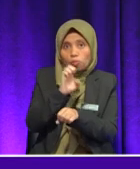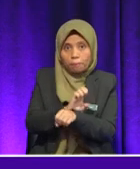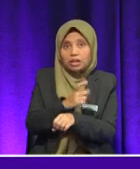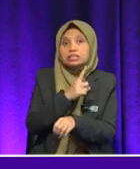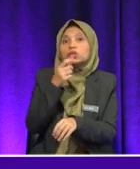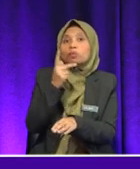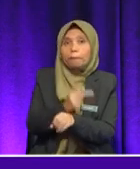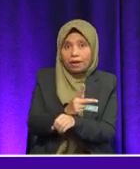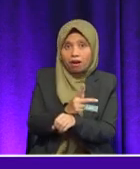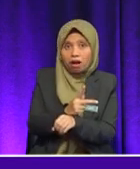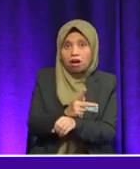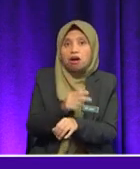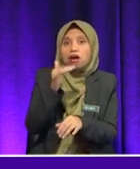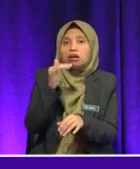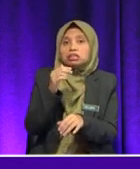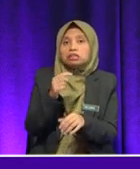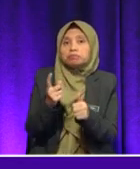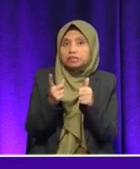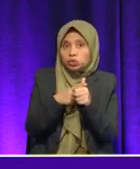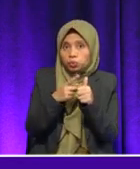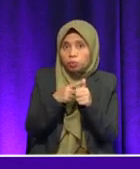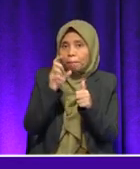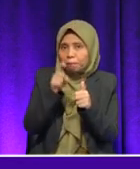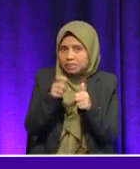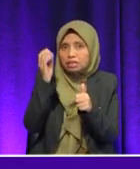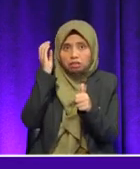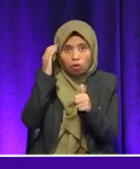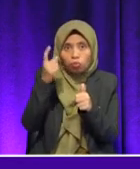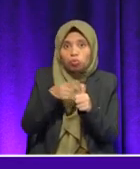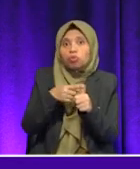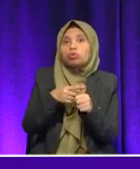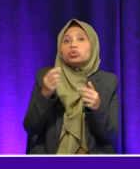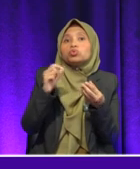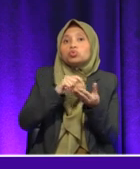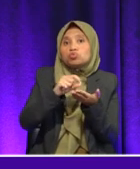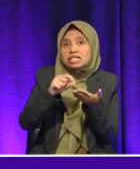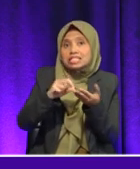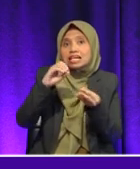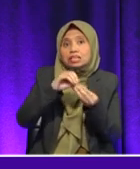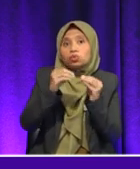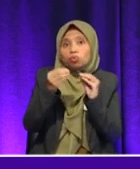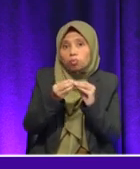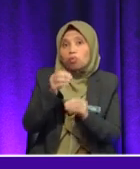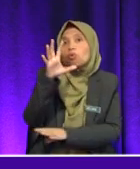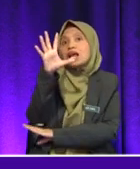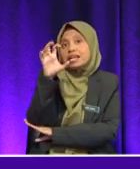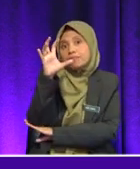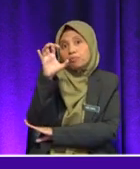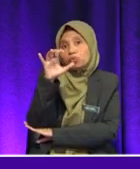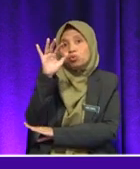perak dan yang penting yang perlu awak tahu adalah tulisan nombo 50 ya lain